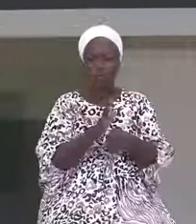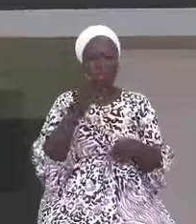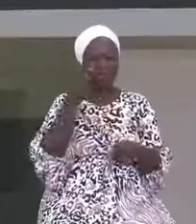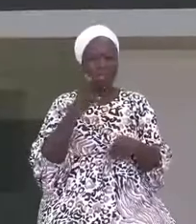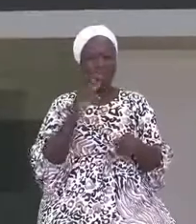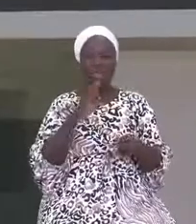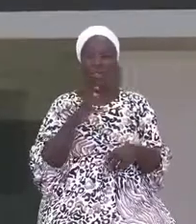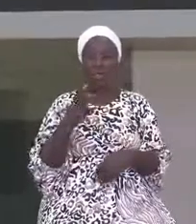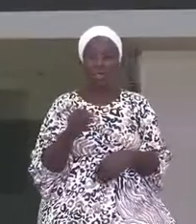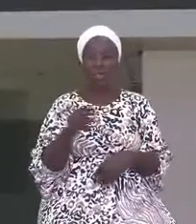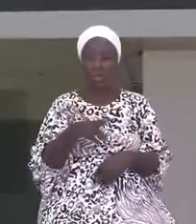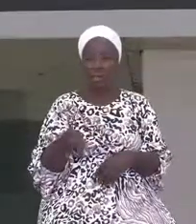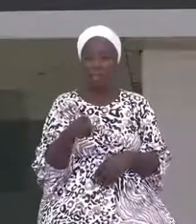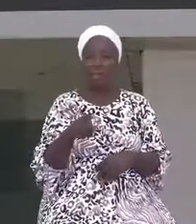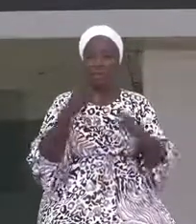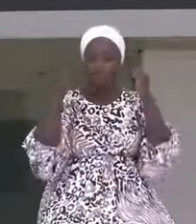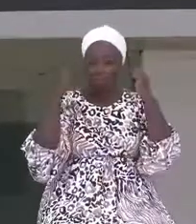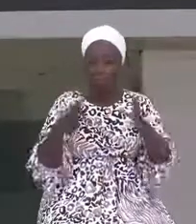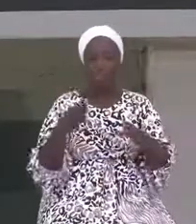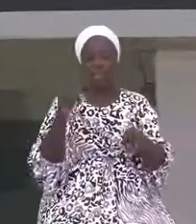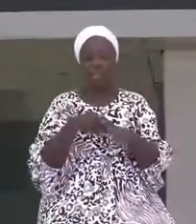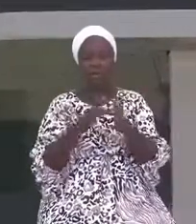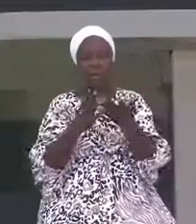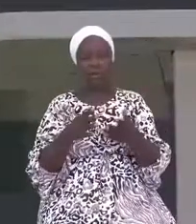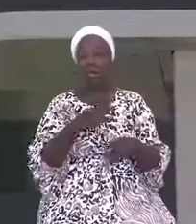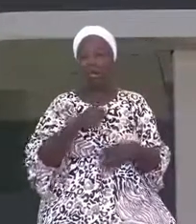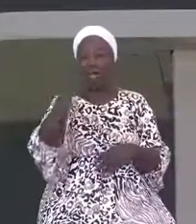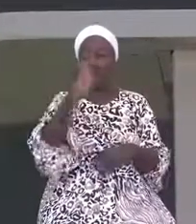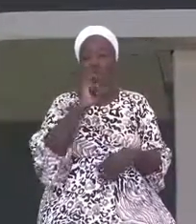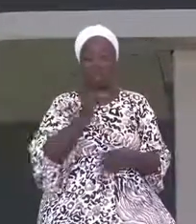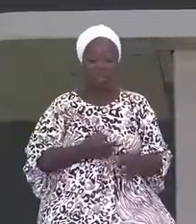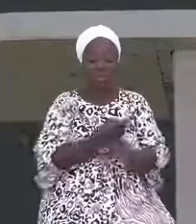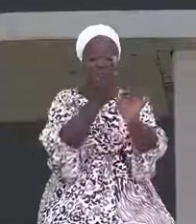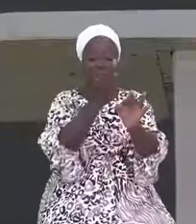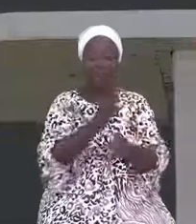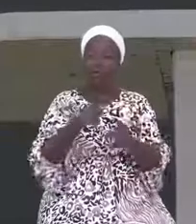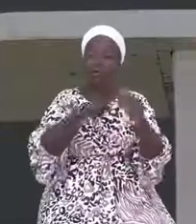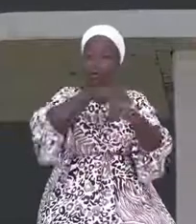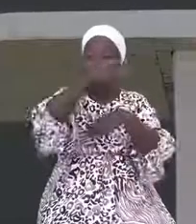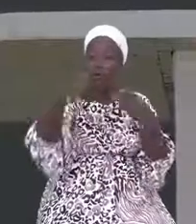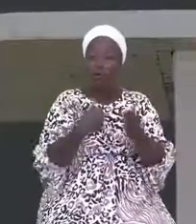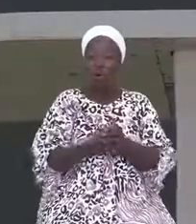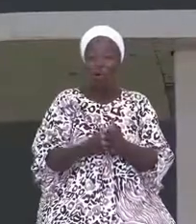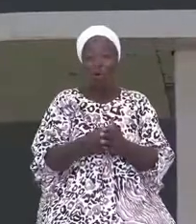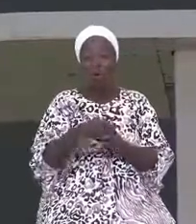Et Dieu est fidèle à toutes ses promesses qui sont